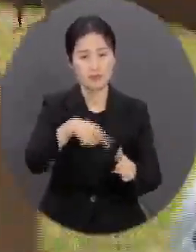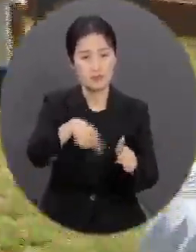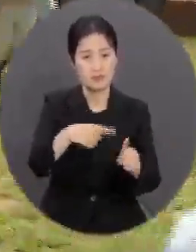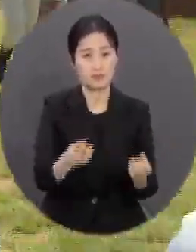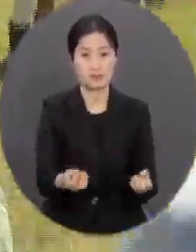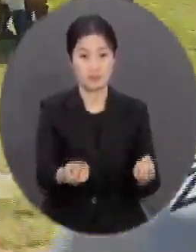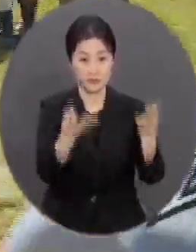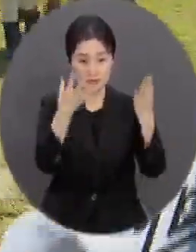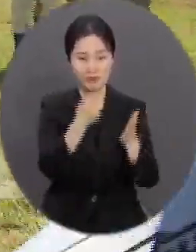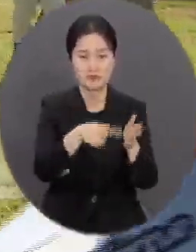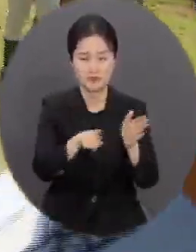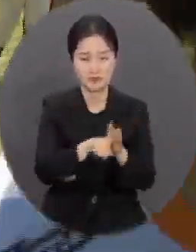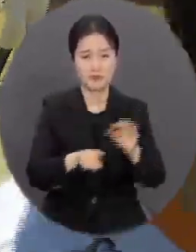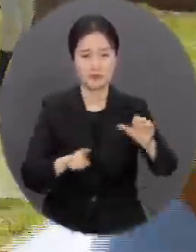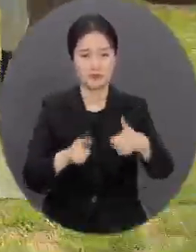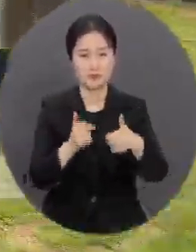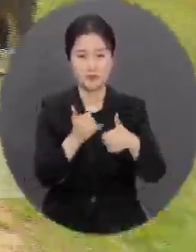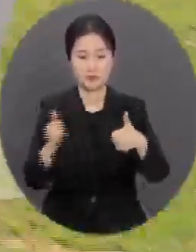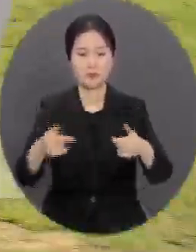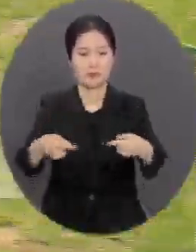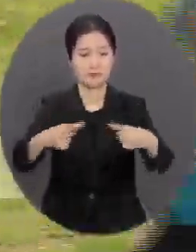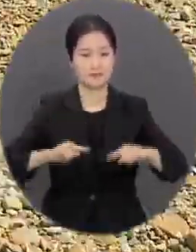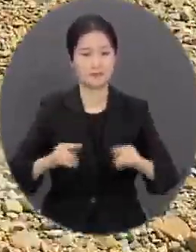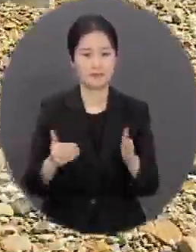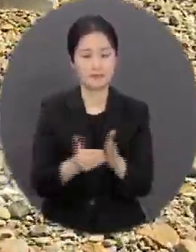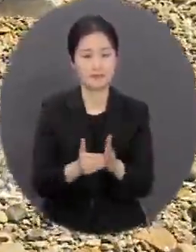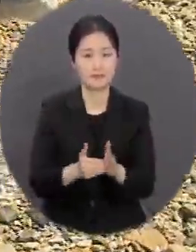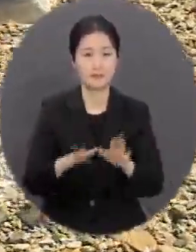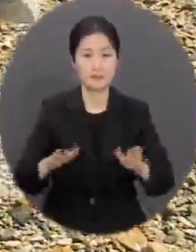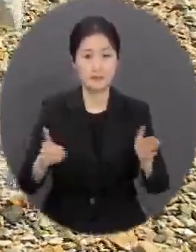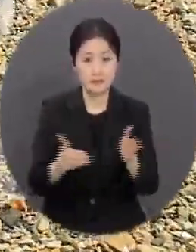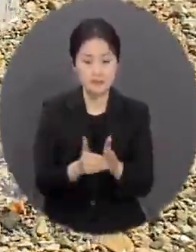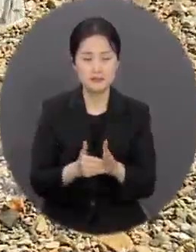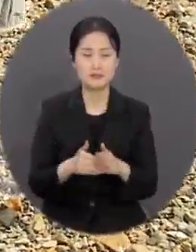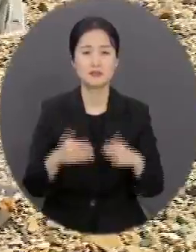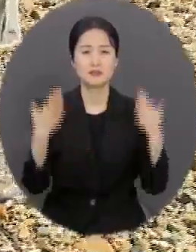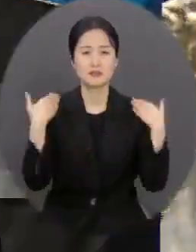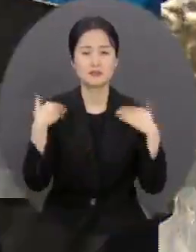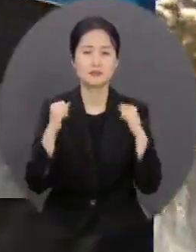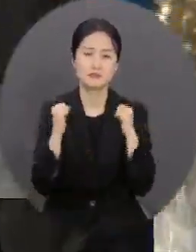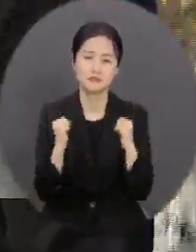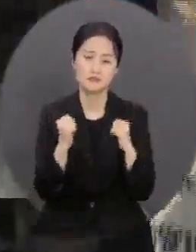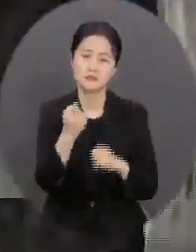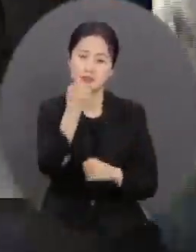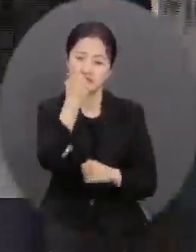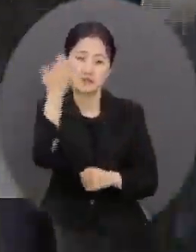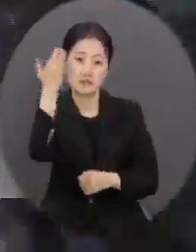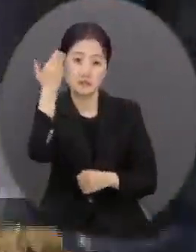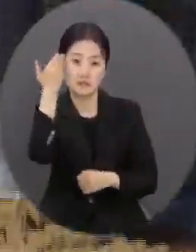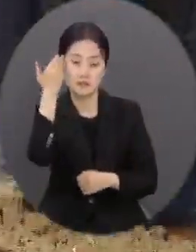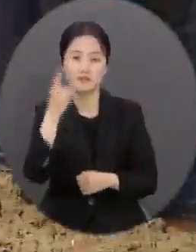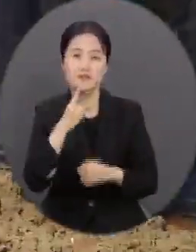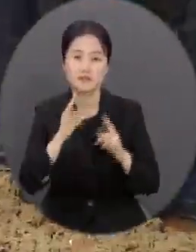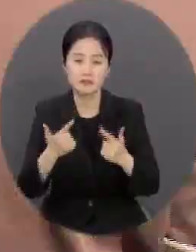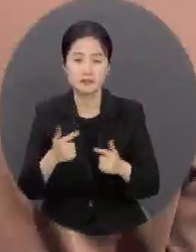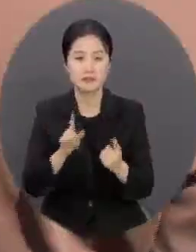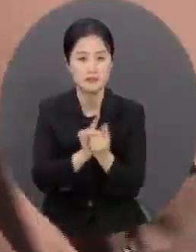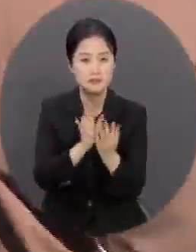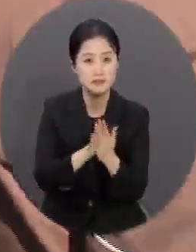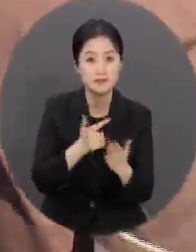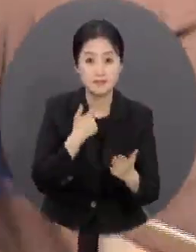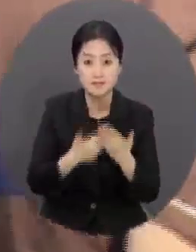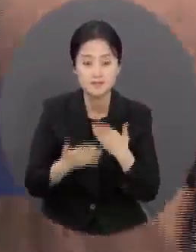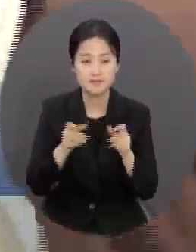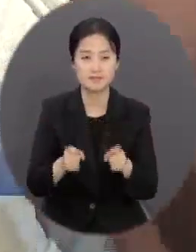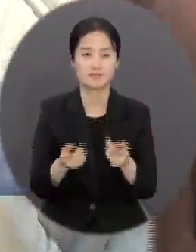참석했습니다. 그동안 교실에서 이루어지던 기후변화와 환경교육을 지역사회로 확산하는 것이 올해 목표입니다.